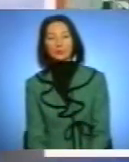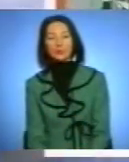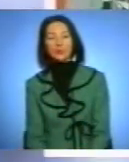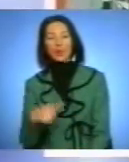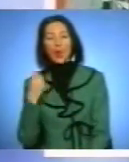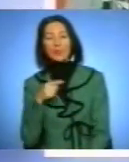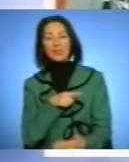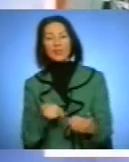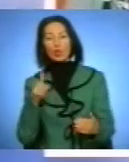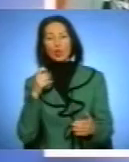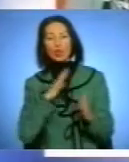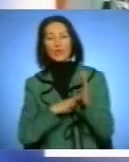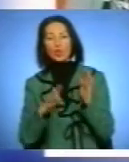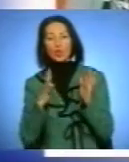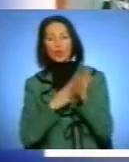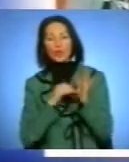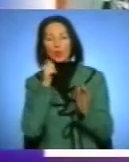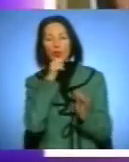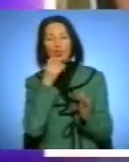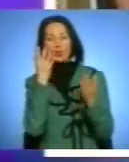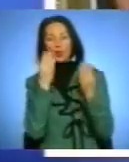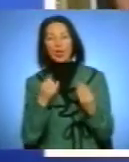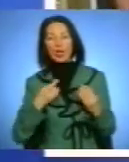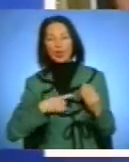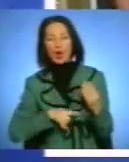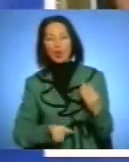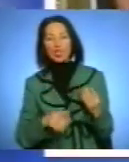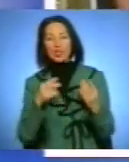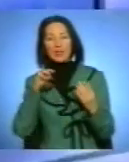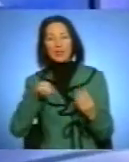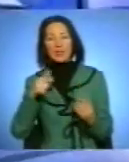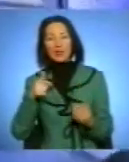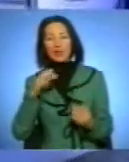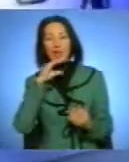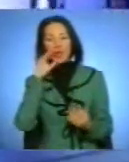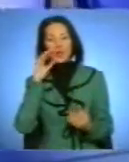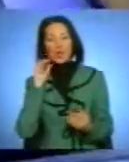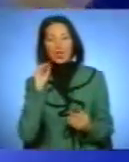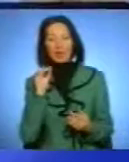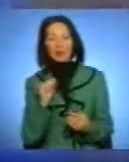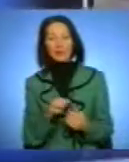Області відзначають 199-ту річницю від дня народження Тараса Шевченка.